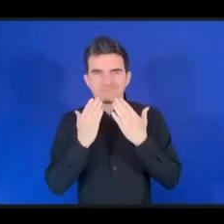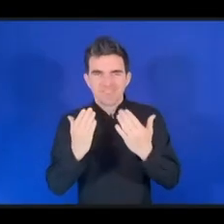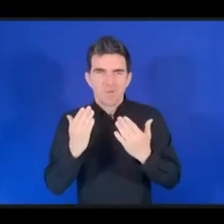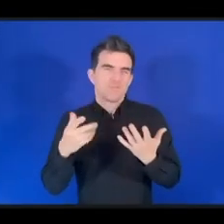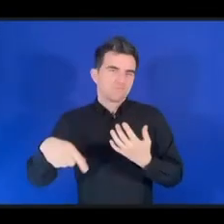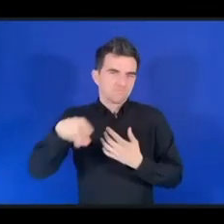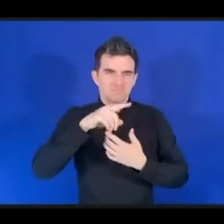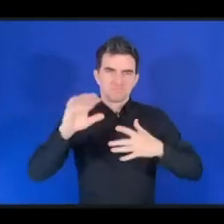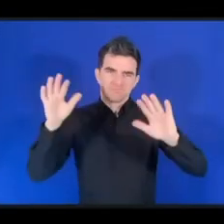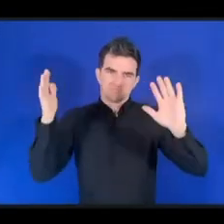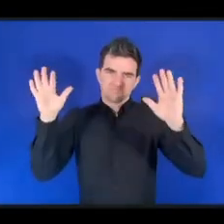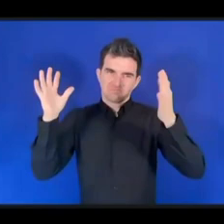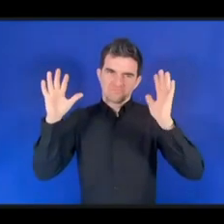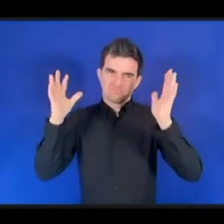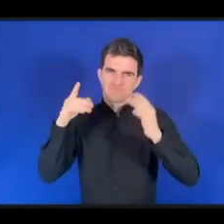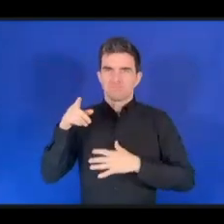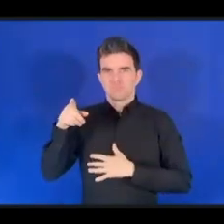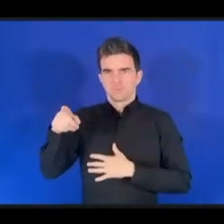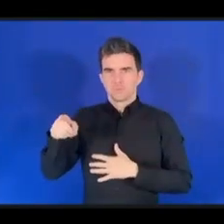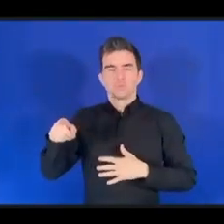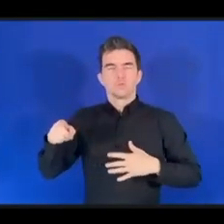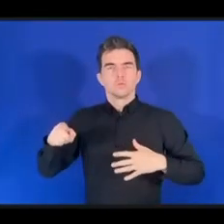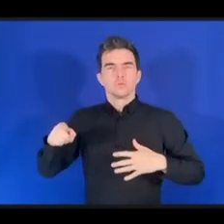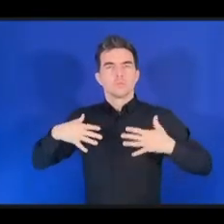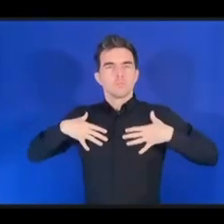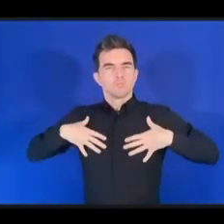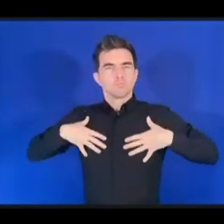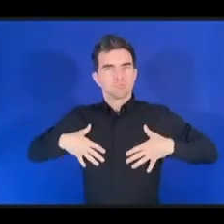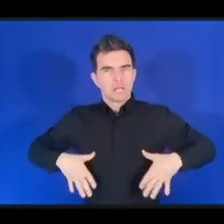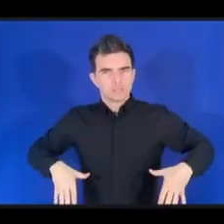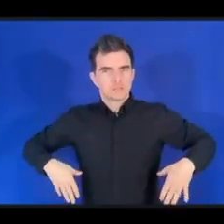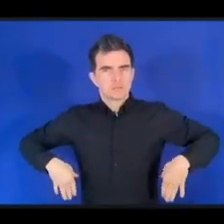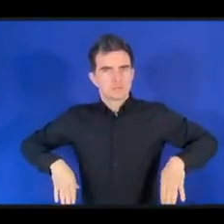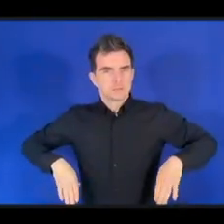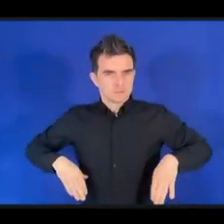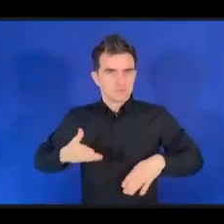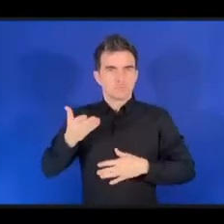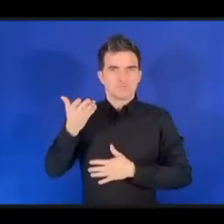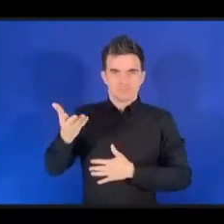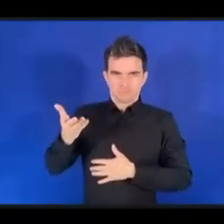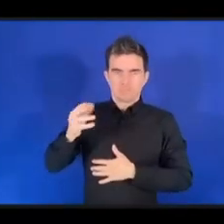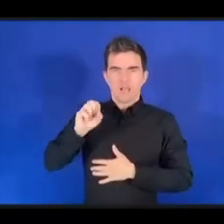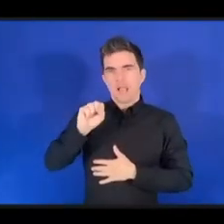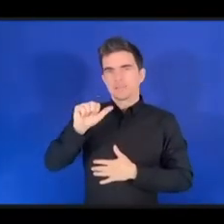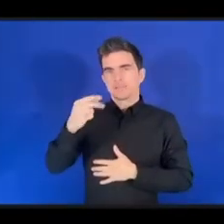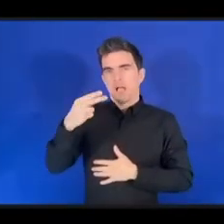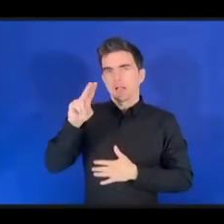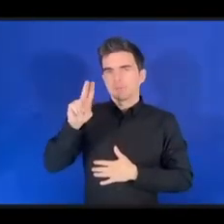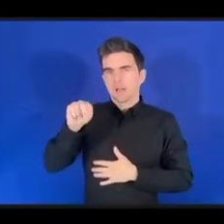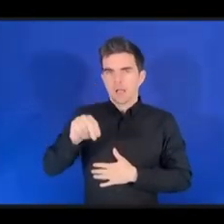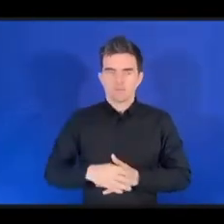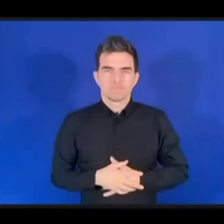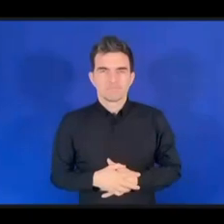principal de ce kyomizou du temple